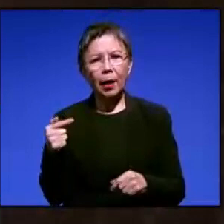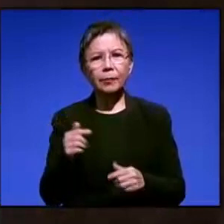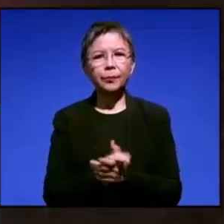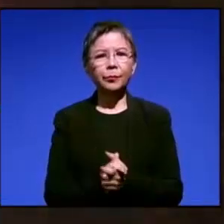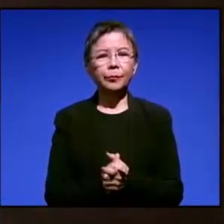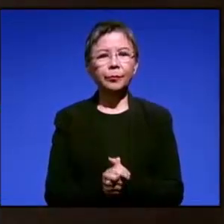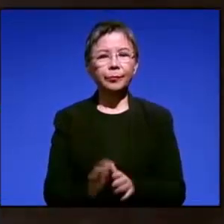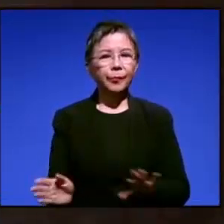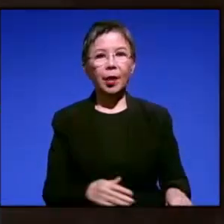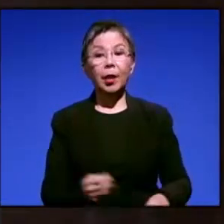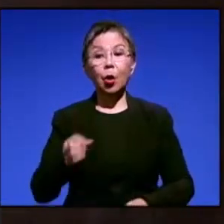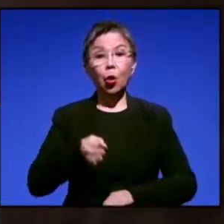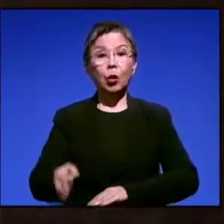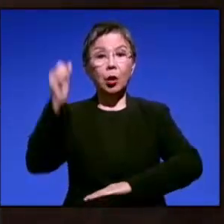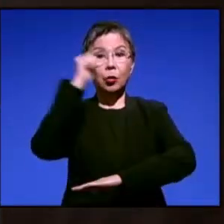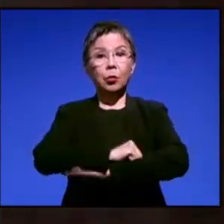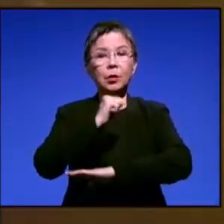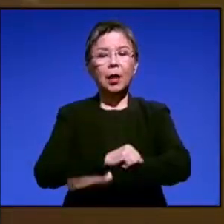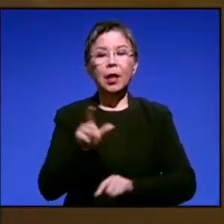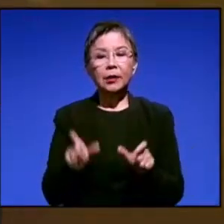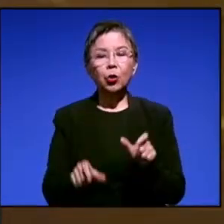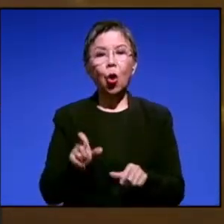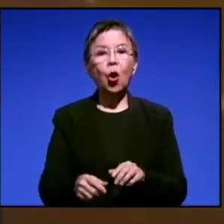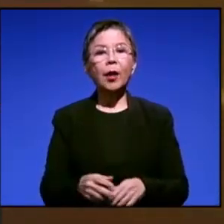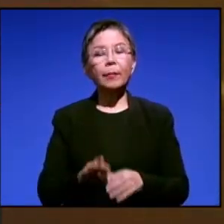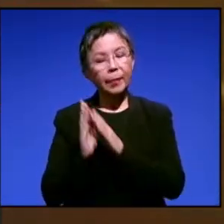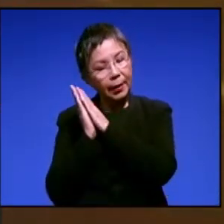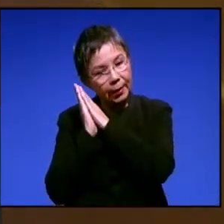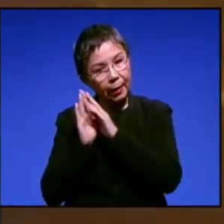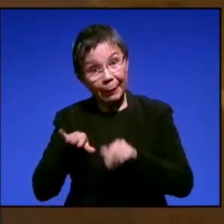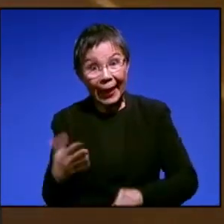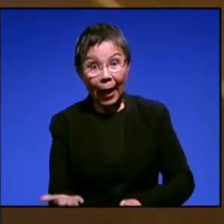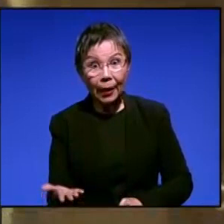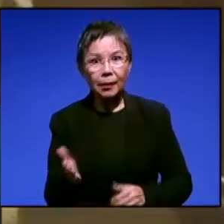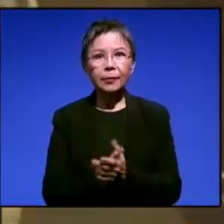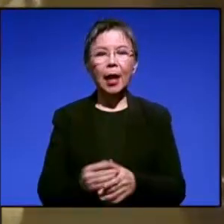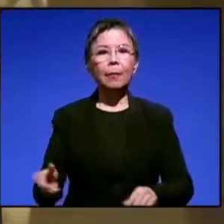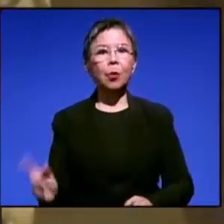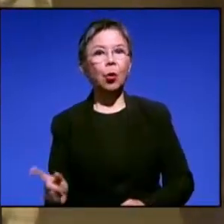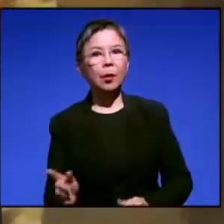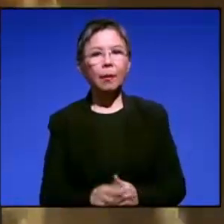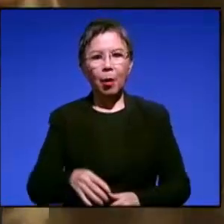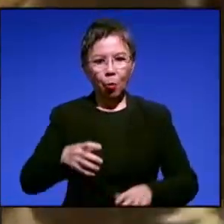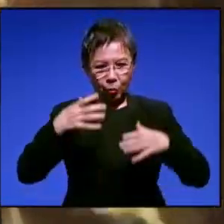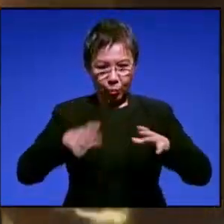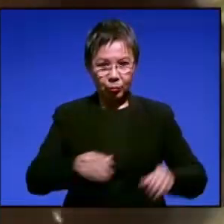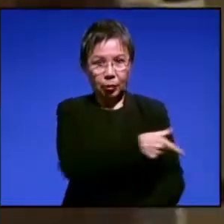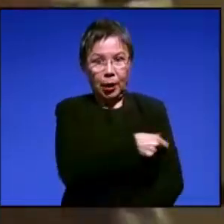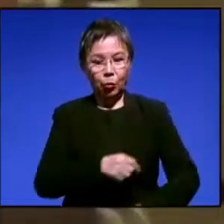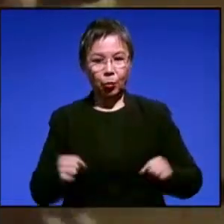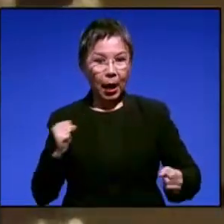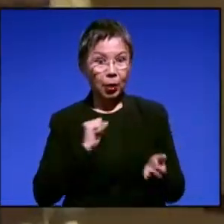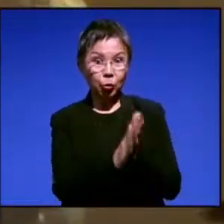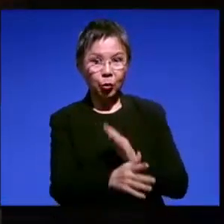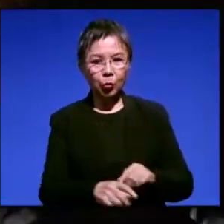Di Sumedang, Jawa Barat, seorang warga meninggal di dalam angkot dan diduga positif corona. Satgas Percepatan dan Penanggulangan